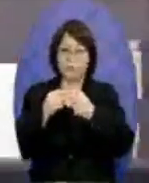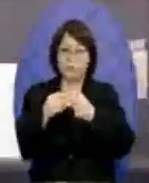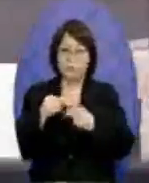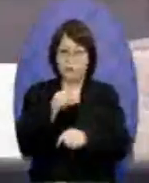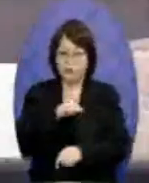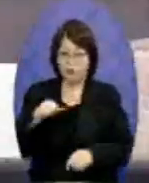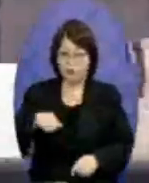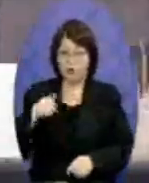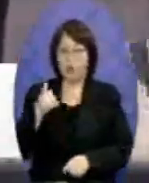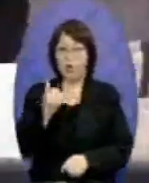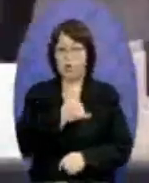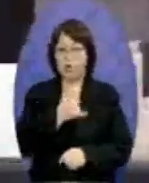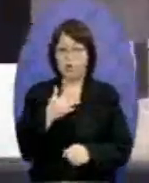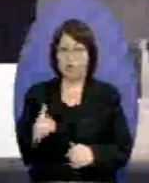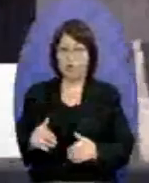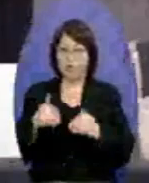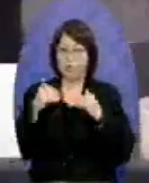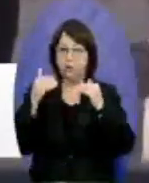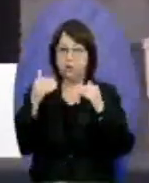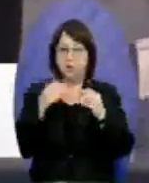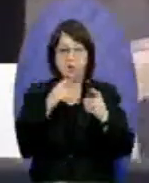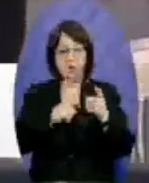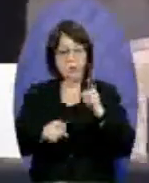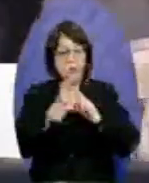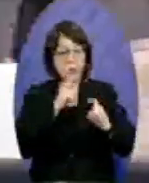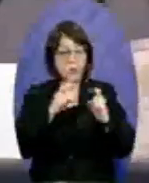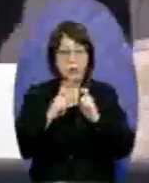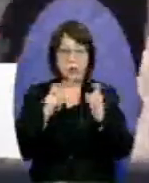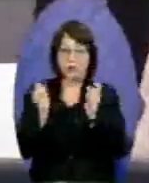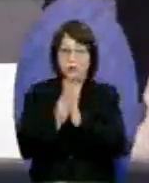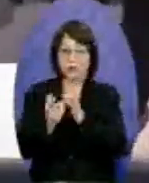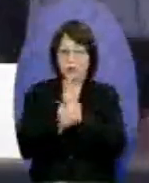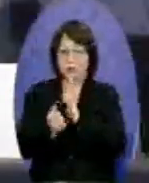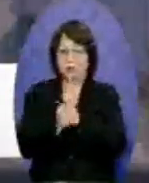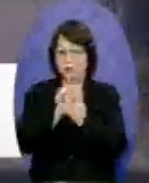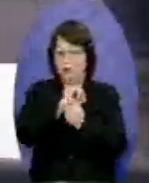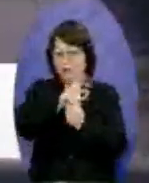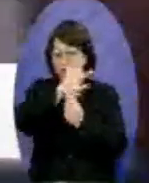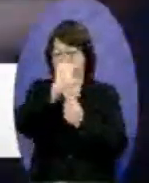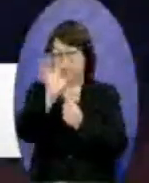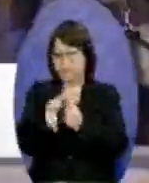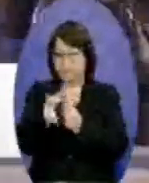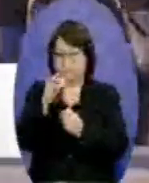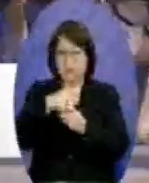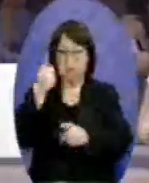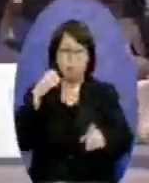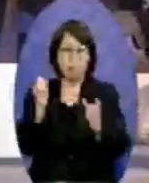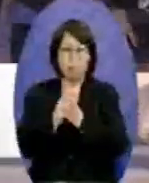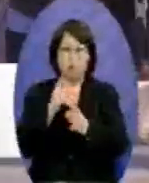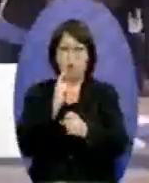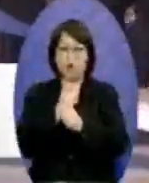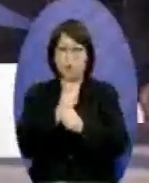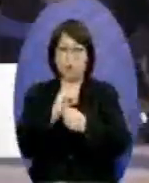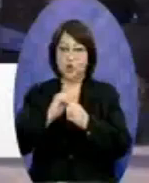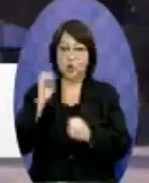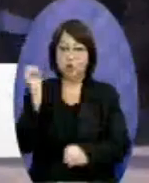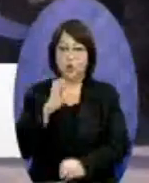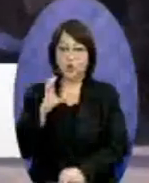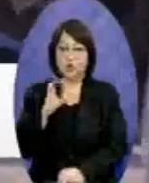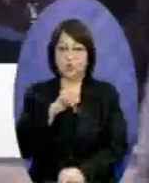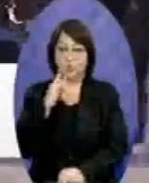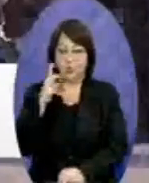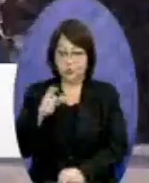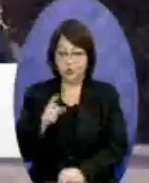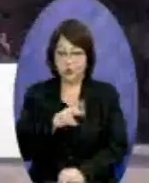өөрөө өөрийгөө хөгжүүлэх, бусадтай харьцах чадвар зэрэг чухал чадваруудыг зааж өгсөн байдаг. Үүнээс хамгийн чухал нь хөдөлмөрийн ёс суртахуун. Хүний нөөцийн